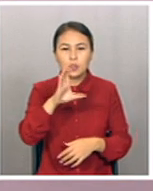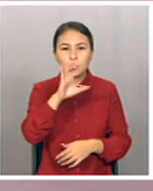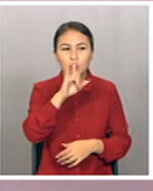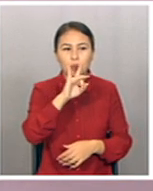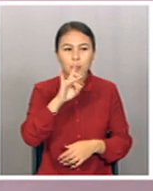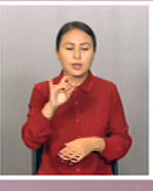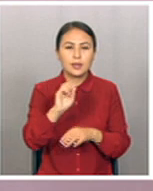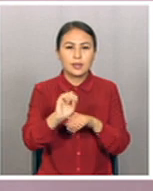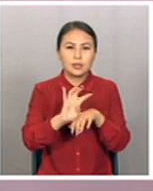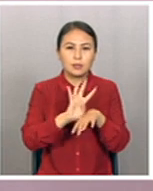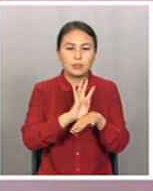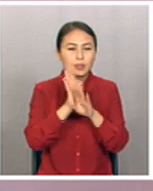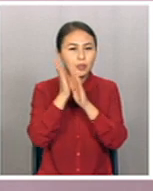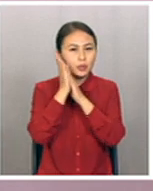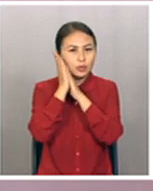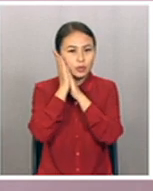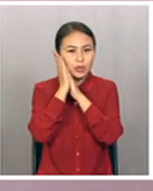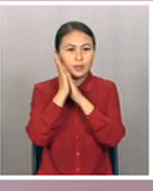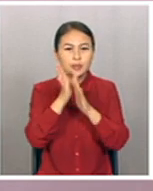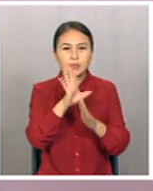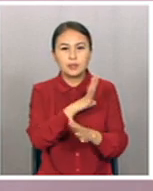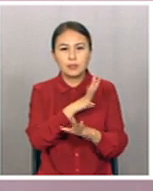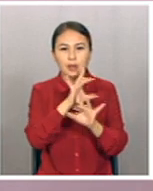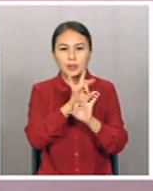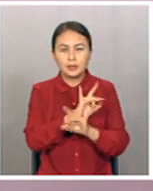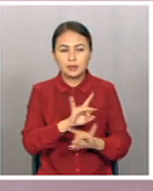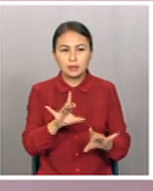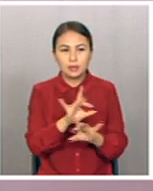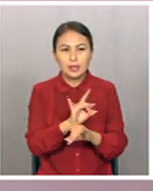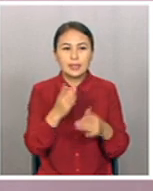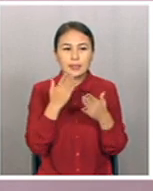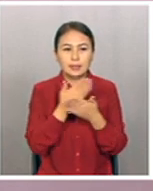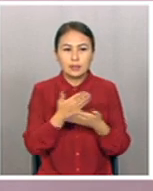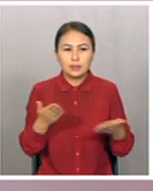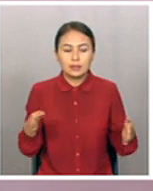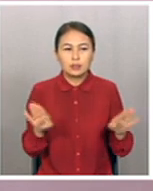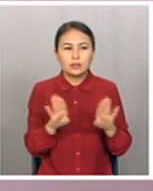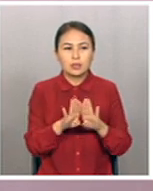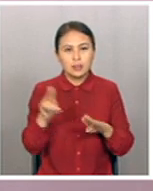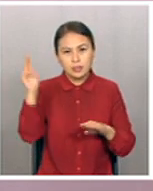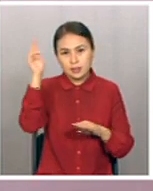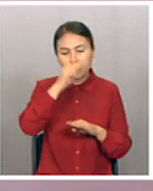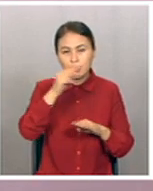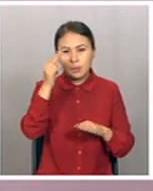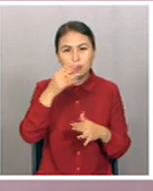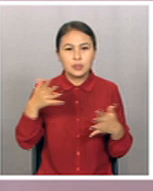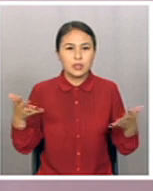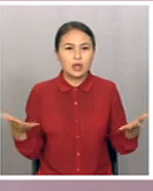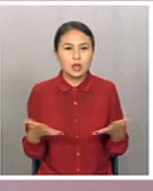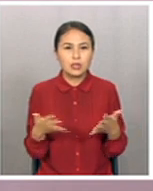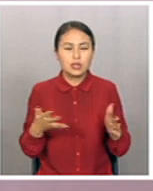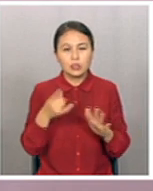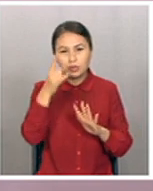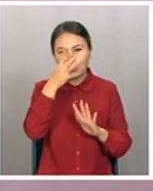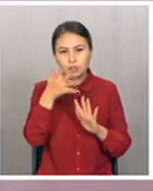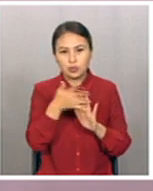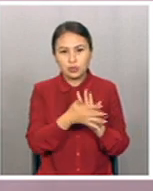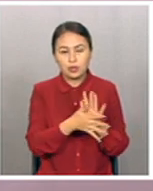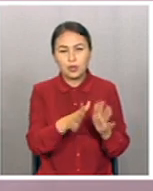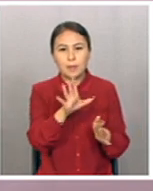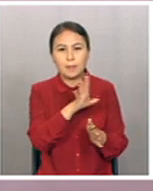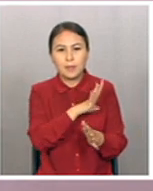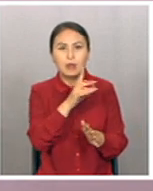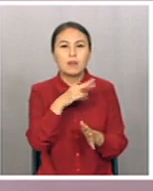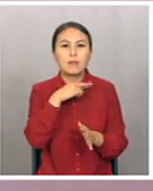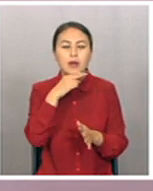кірпі ұйықтайды деп айттық балалар. Енді сабағымызды қаншалықты түсінгенімізді байқау